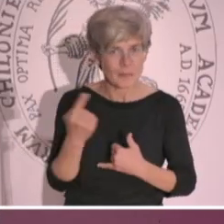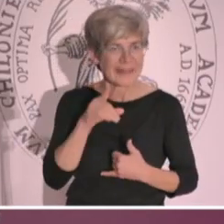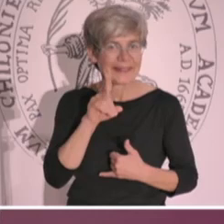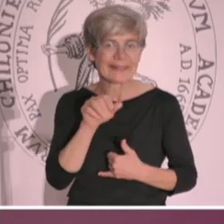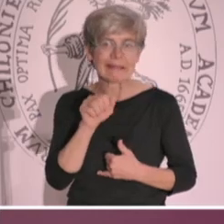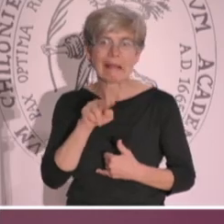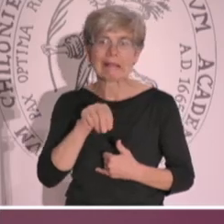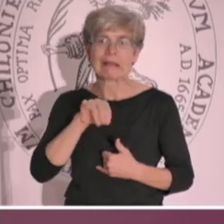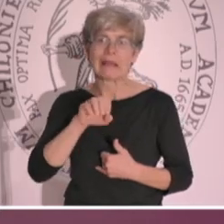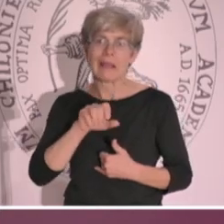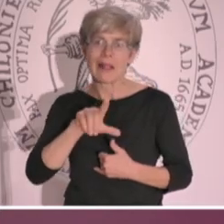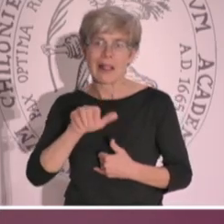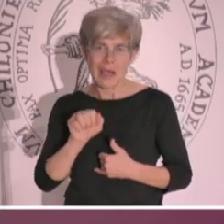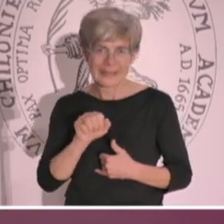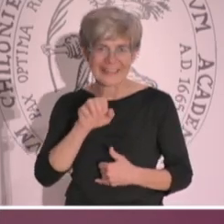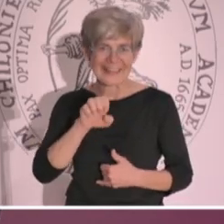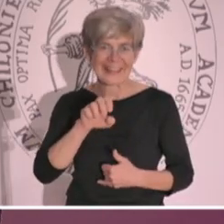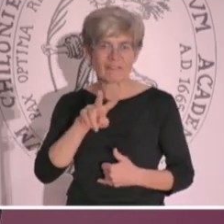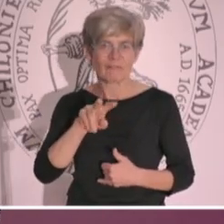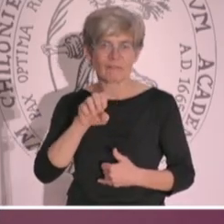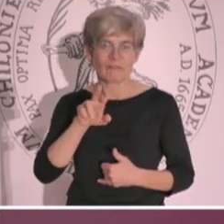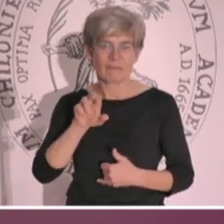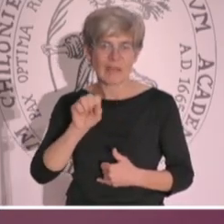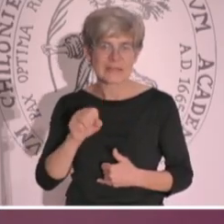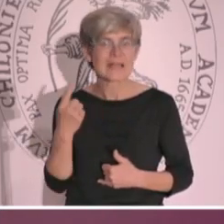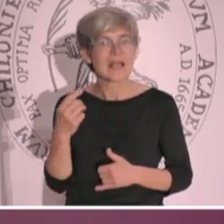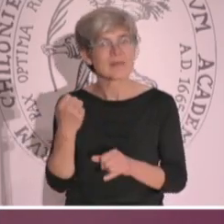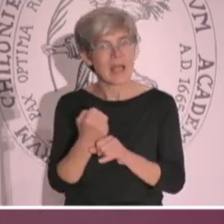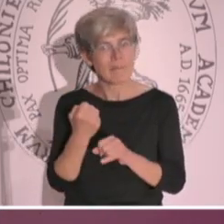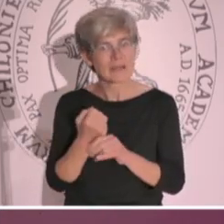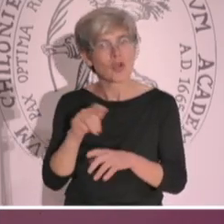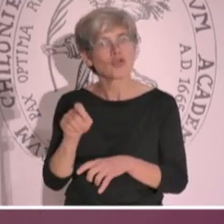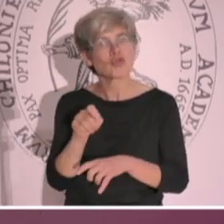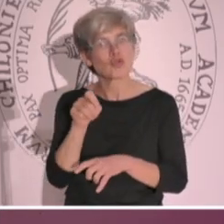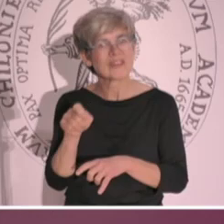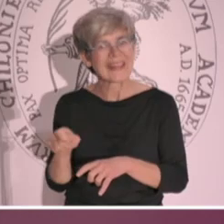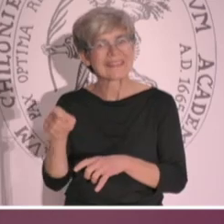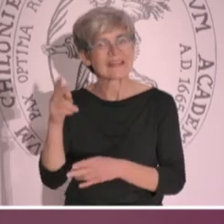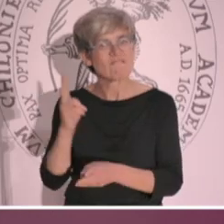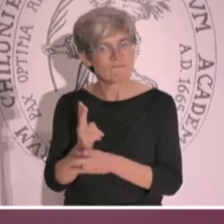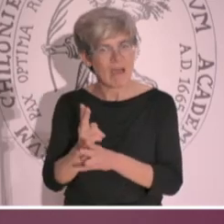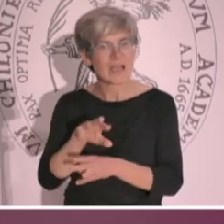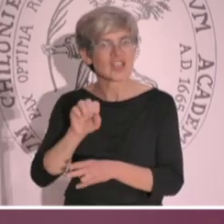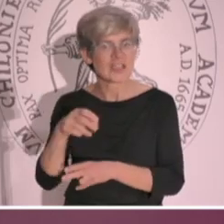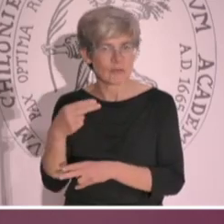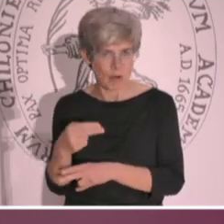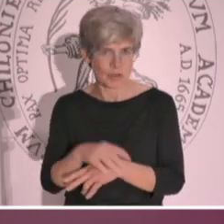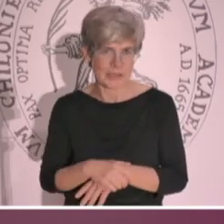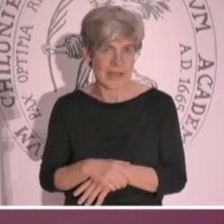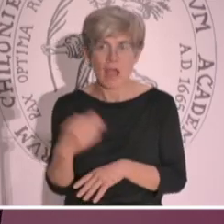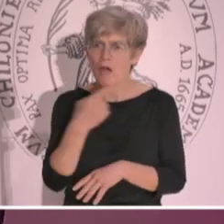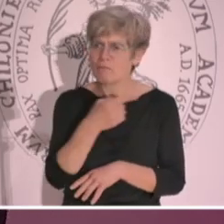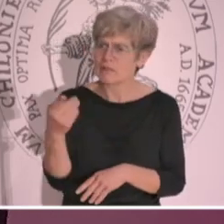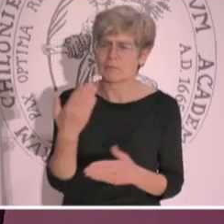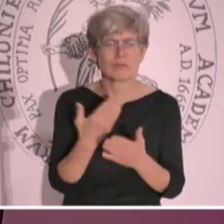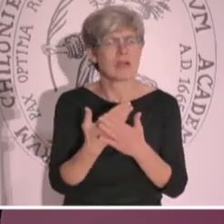Evers vom Studentenwerk übergeben zu können. Die Mitarbeitenden vom Studentenwerk Schleswig-Holstein helfen Ihnen bei Fragen zum